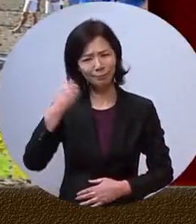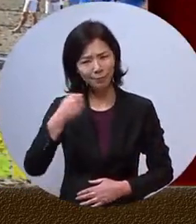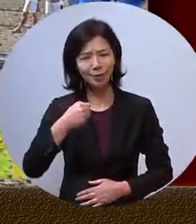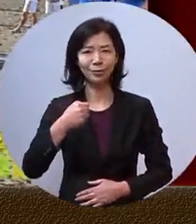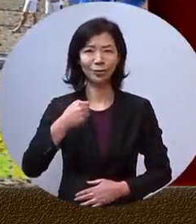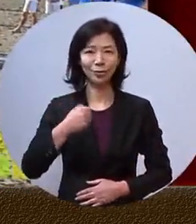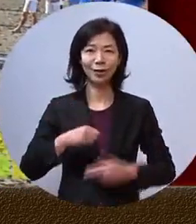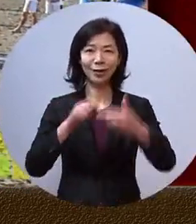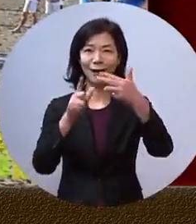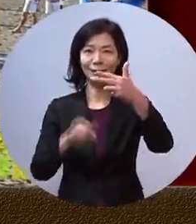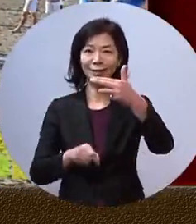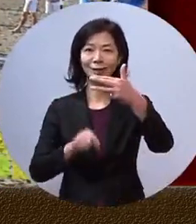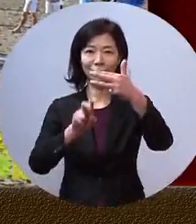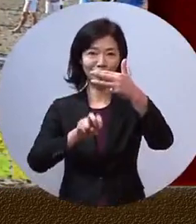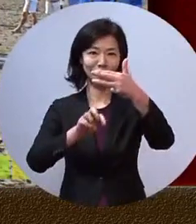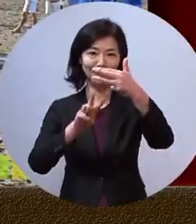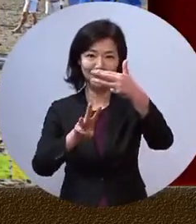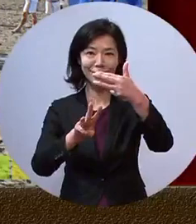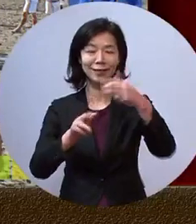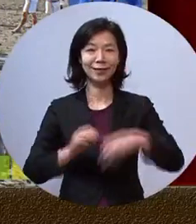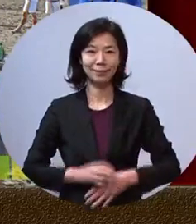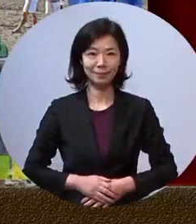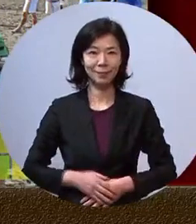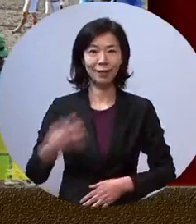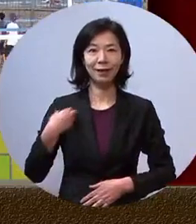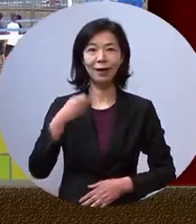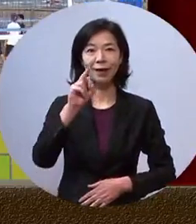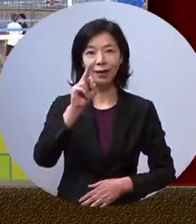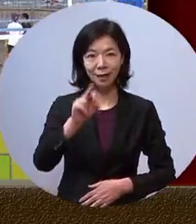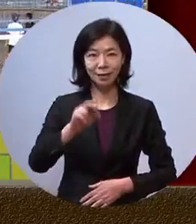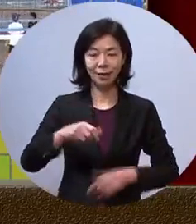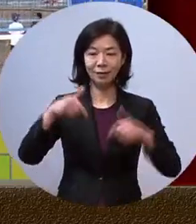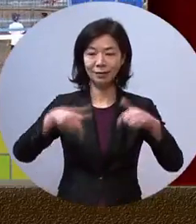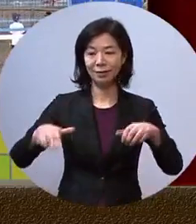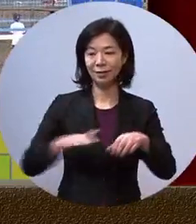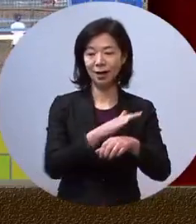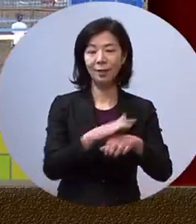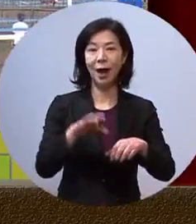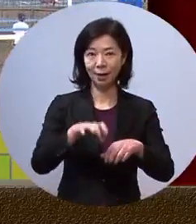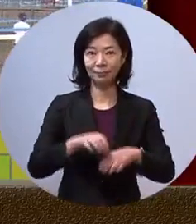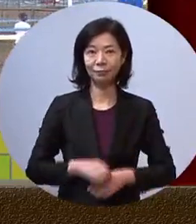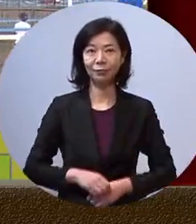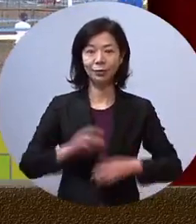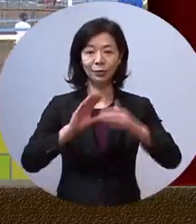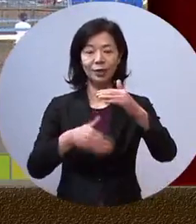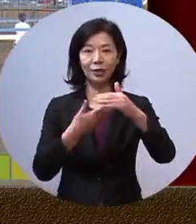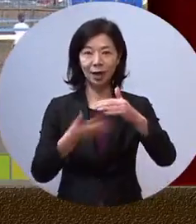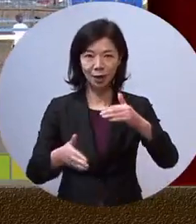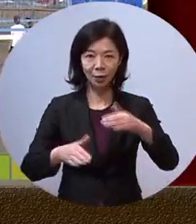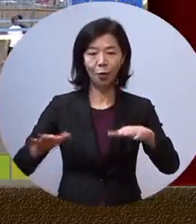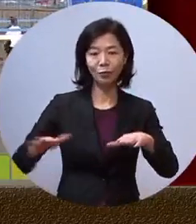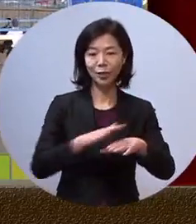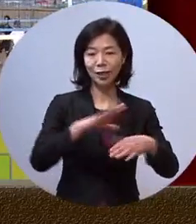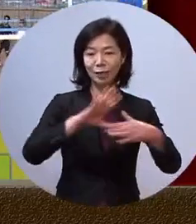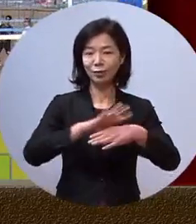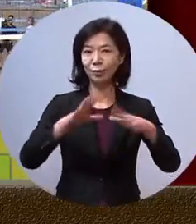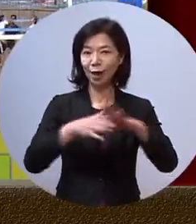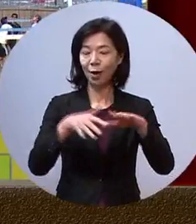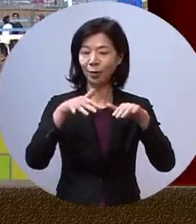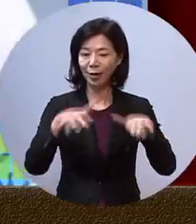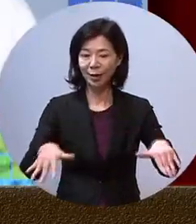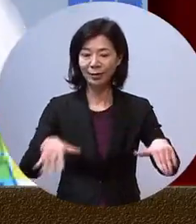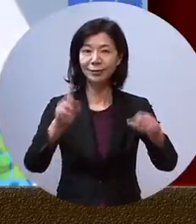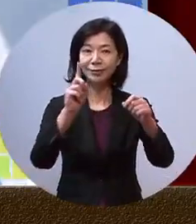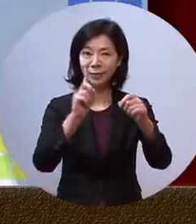の8月23日、片瀬海岸西浜、藤沢のビーチ文化の新たな魅力として定着させよう